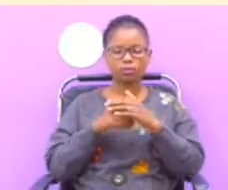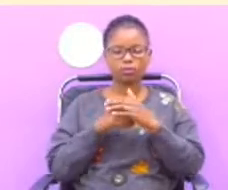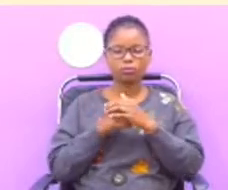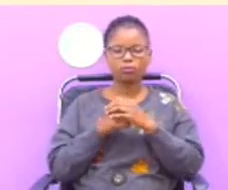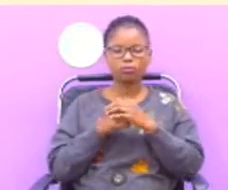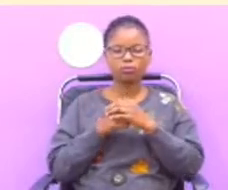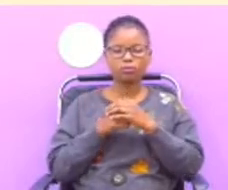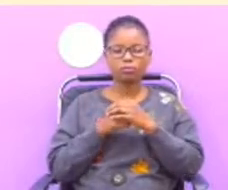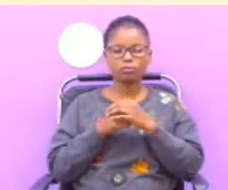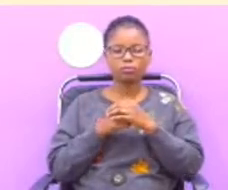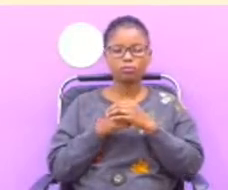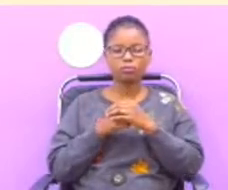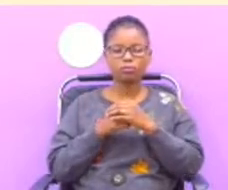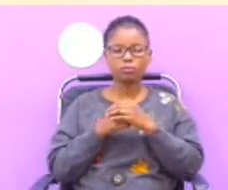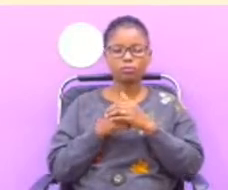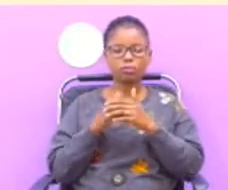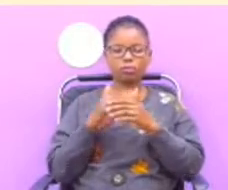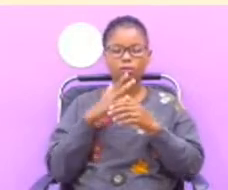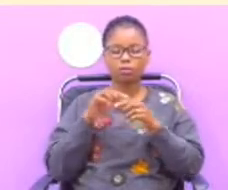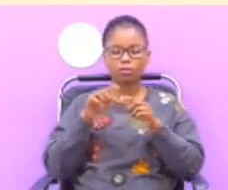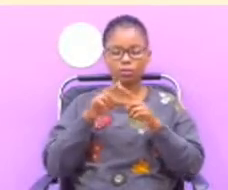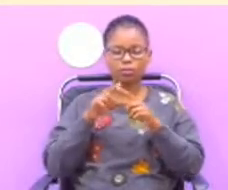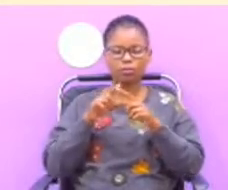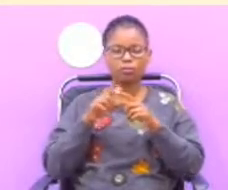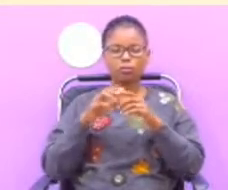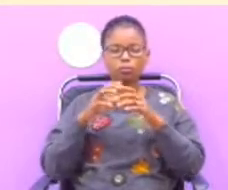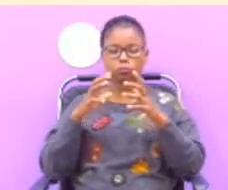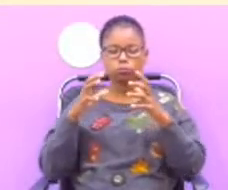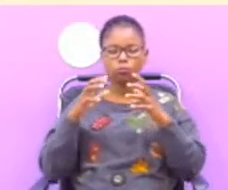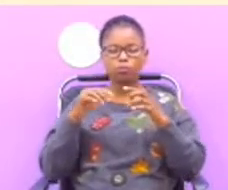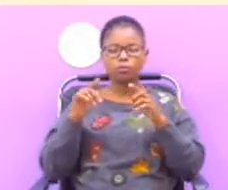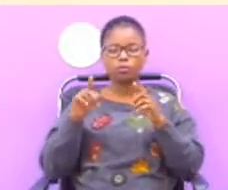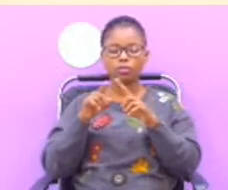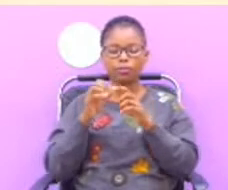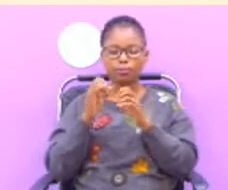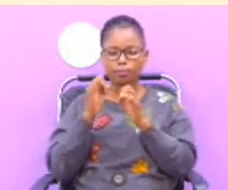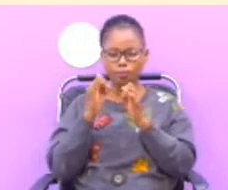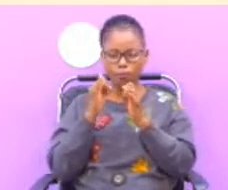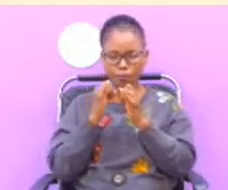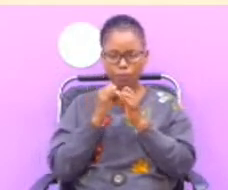Furuli, uria munoru niwe ohejagia.